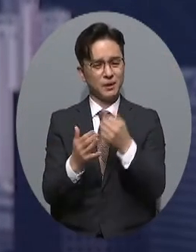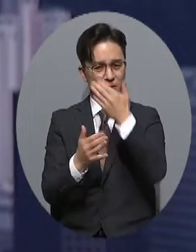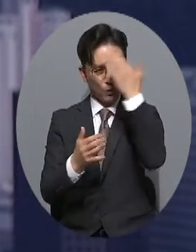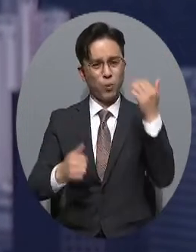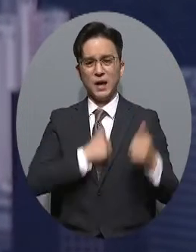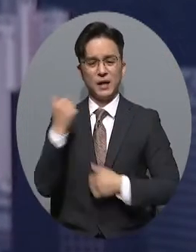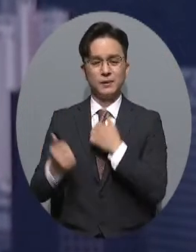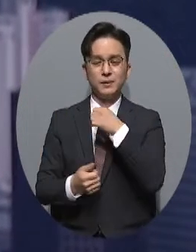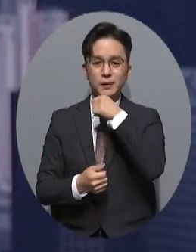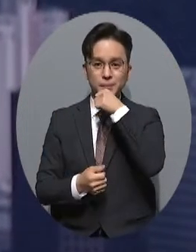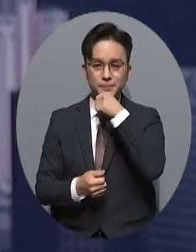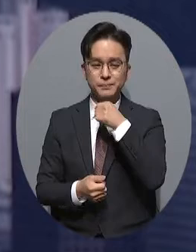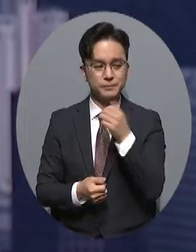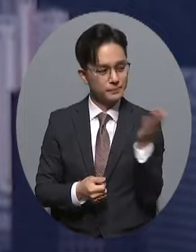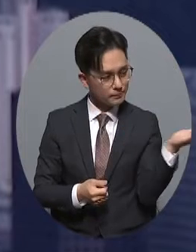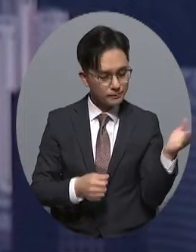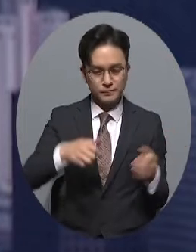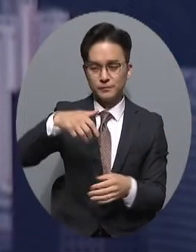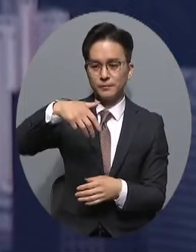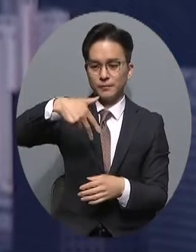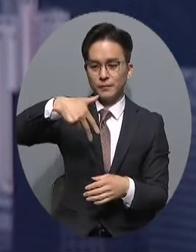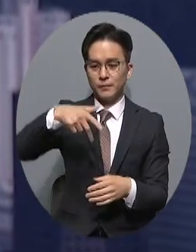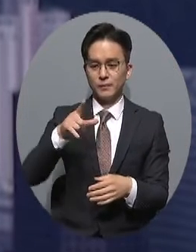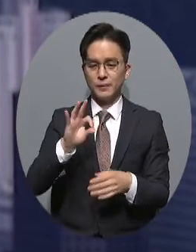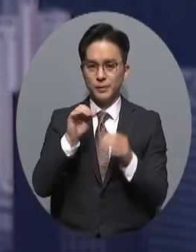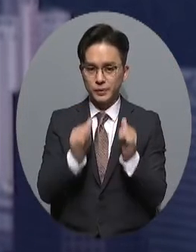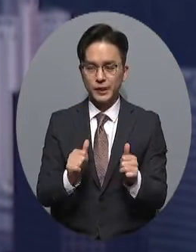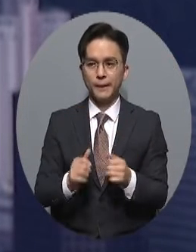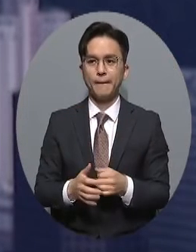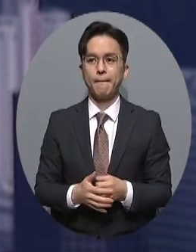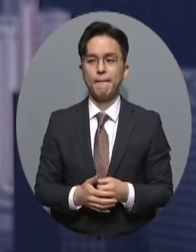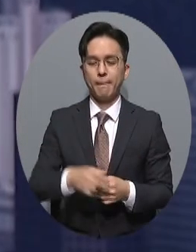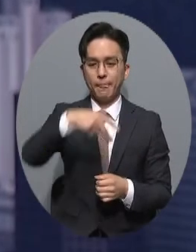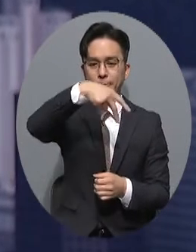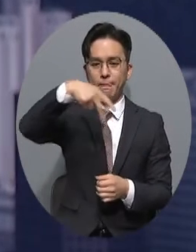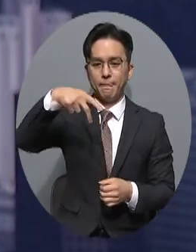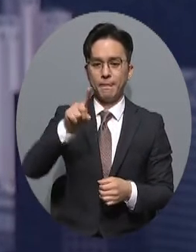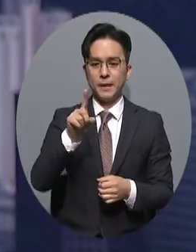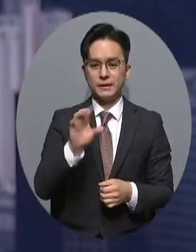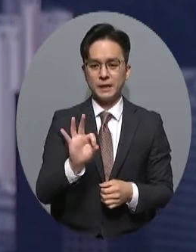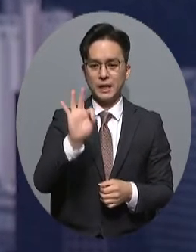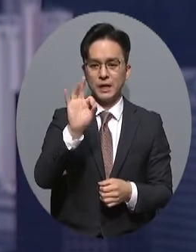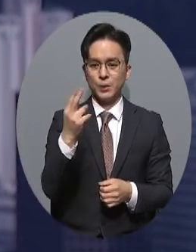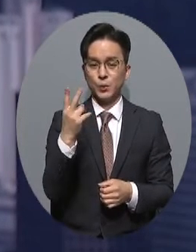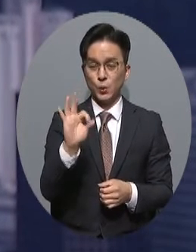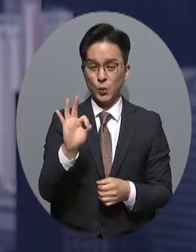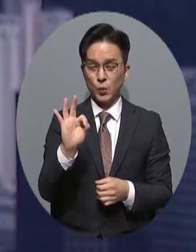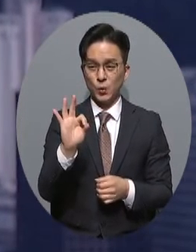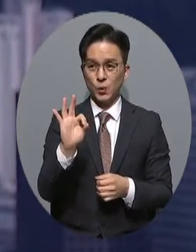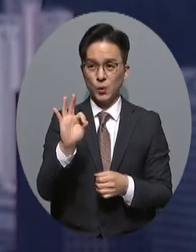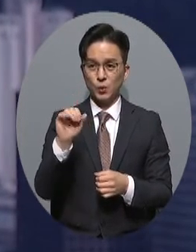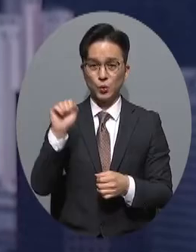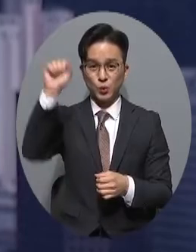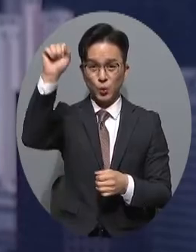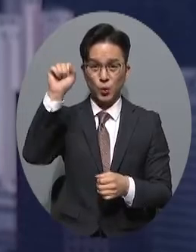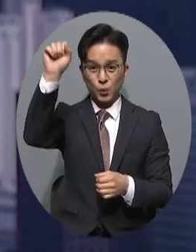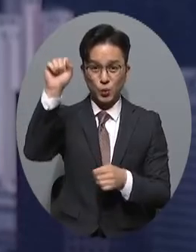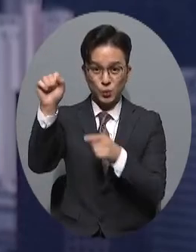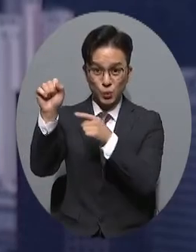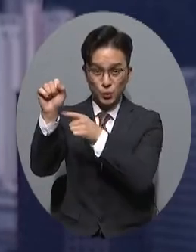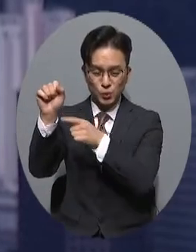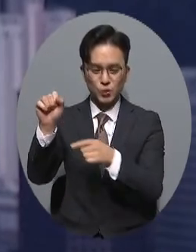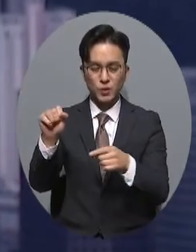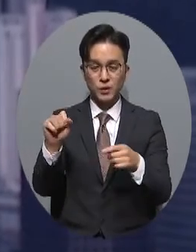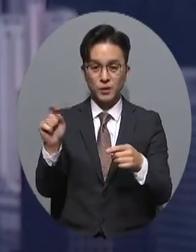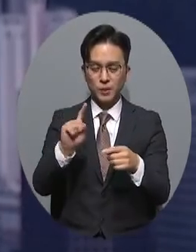말씀드린 대로이 쌍용 같은 경우에는 정리해고였지만 하청업체 직원들이 파업을 했다는 의해서 불법으로 규정이